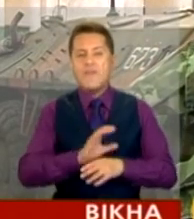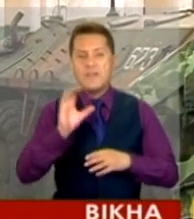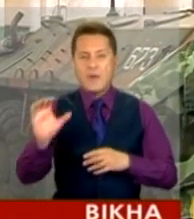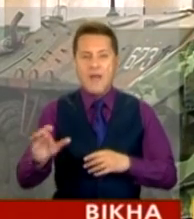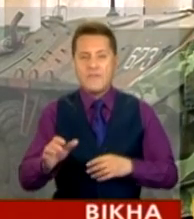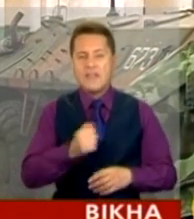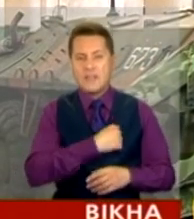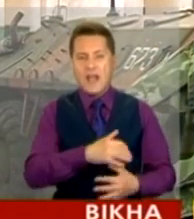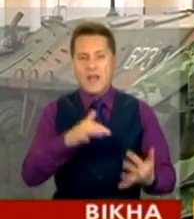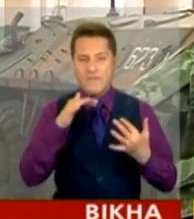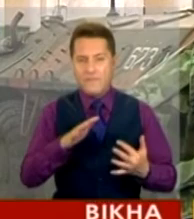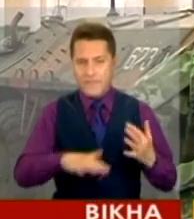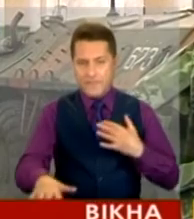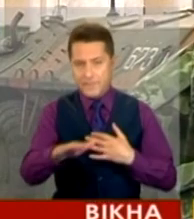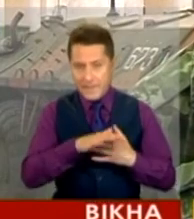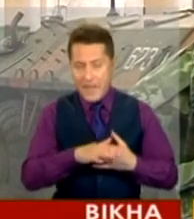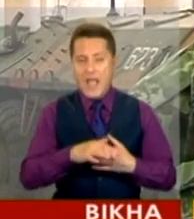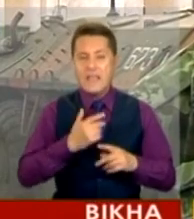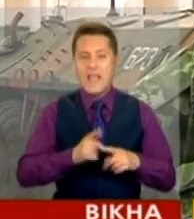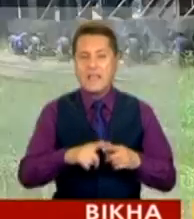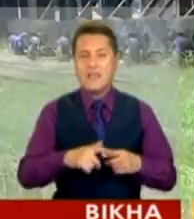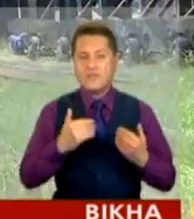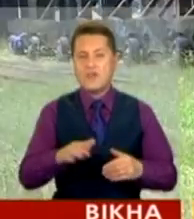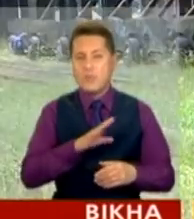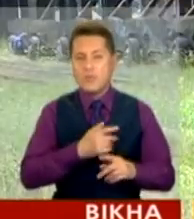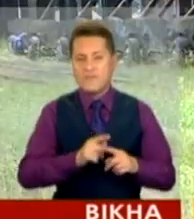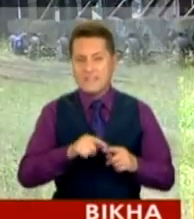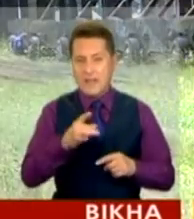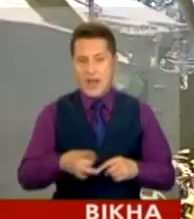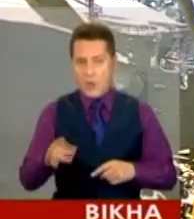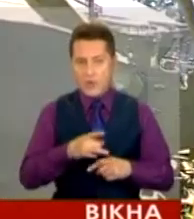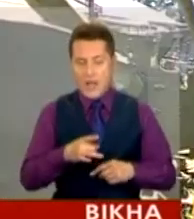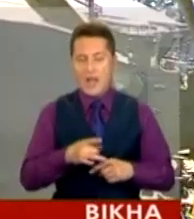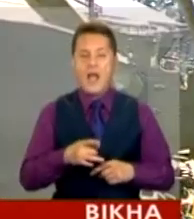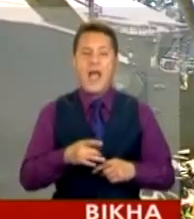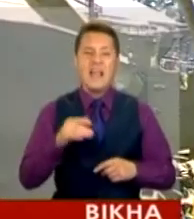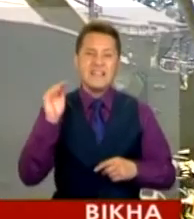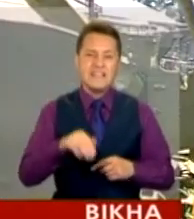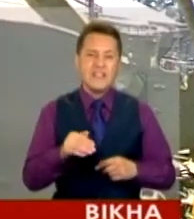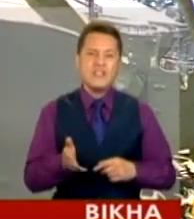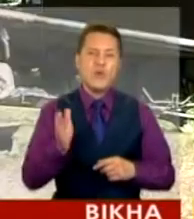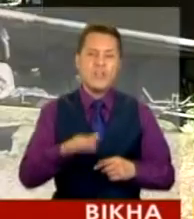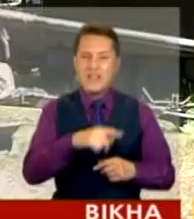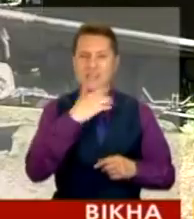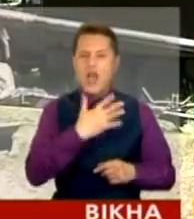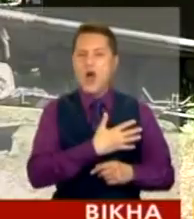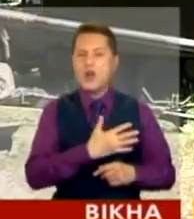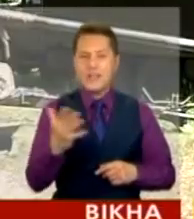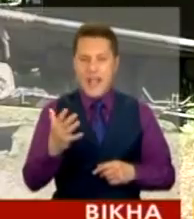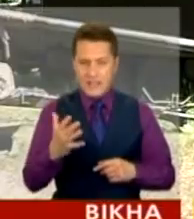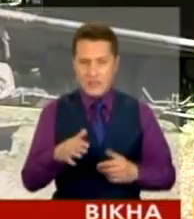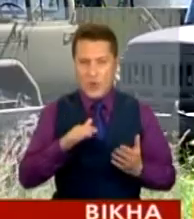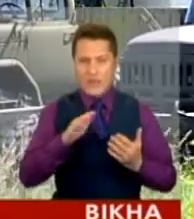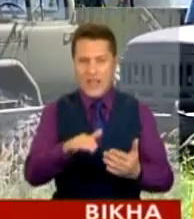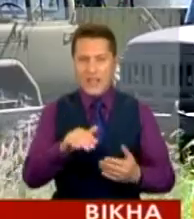підрозділом бойових задач, і той, яка убула вже в район. На території бази тисячі одиниць радянської техніки. Тут 200